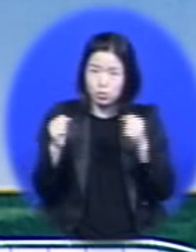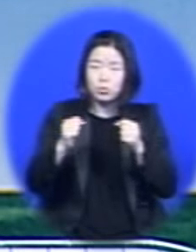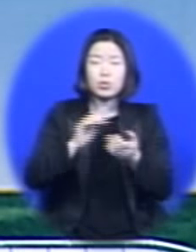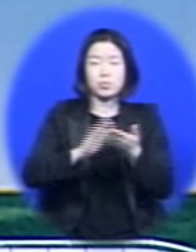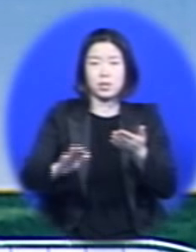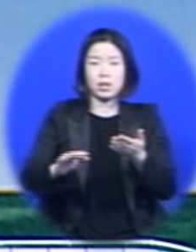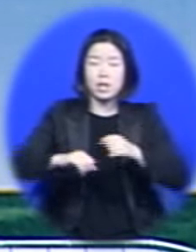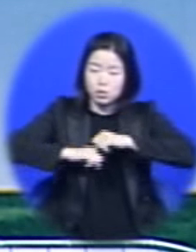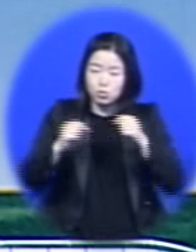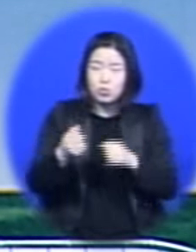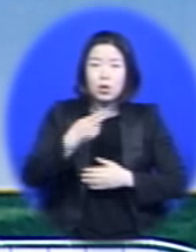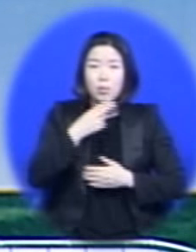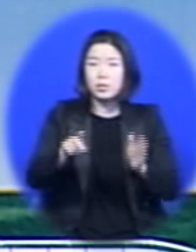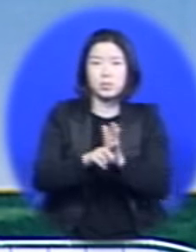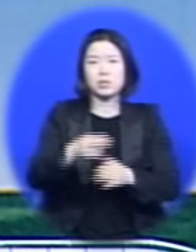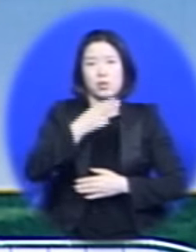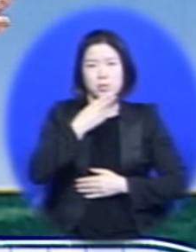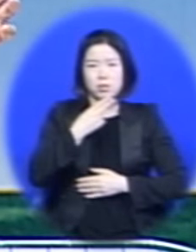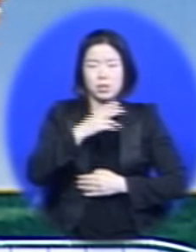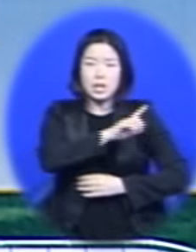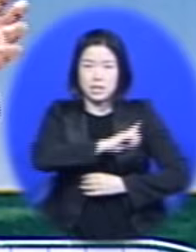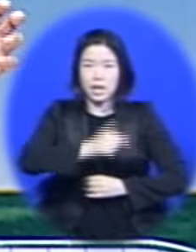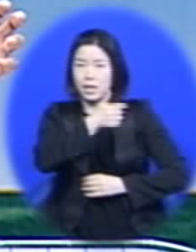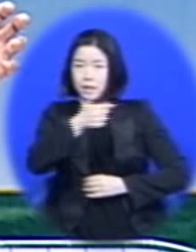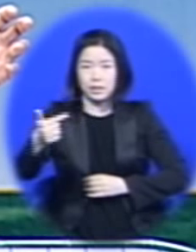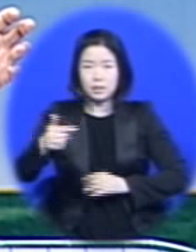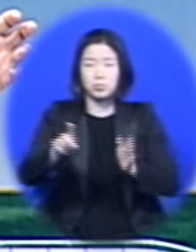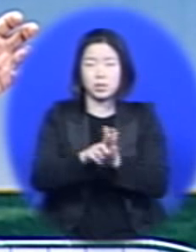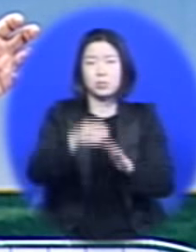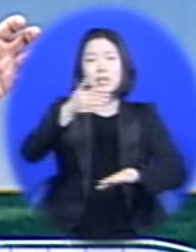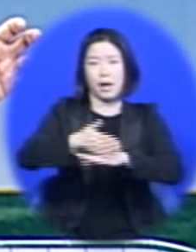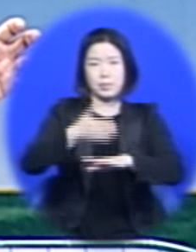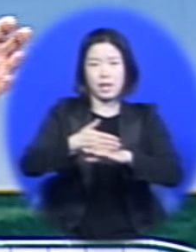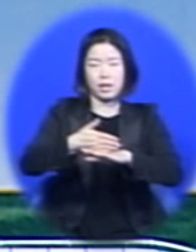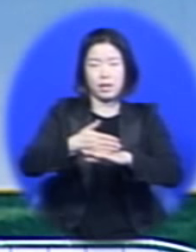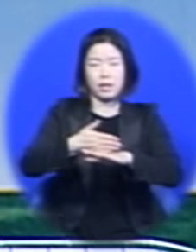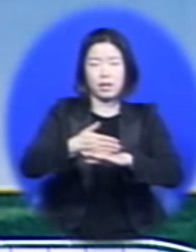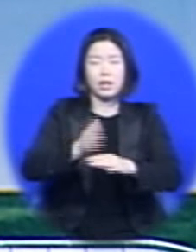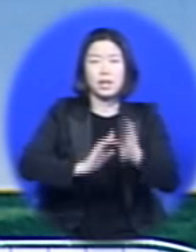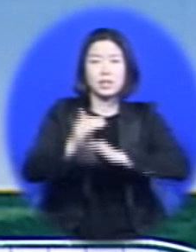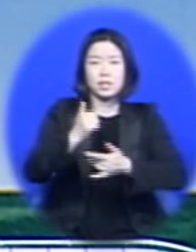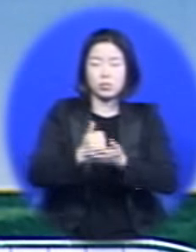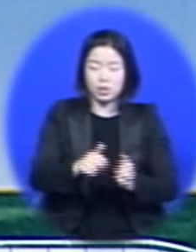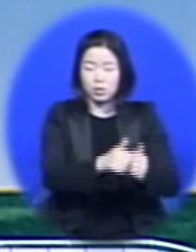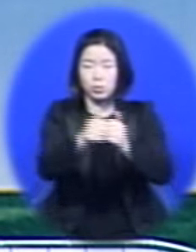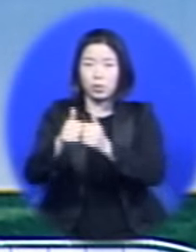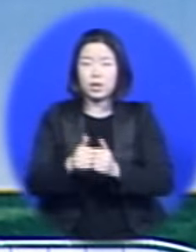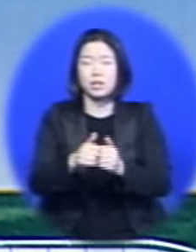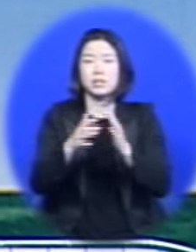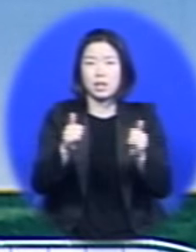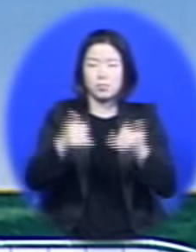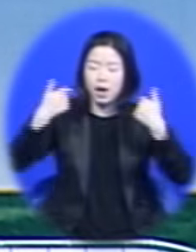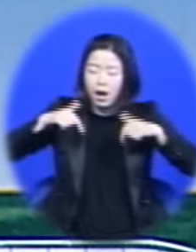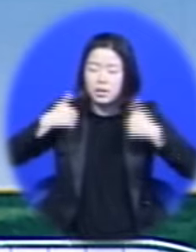없는 믿음은 없습니다. 가장 큰 믿음은 감사합니다. 예수님과 동행하는 사람은 항상